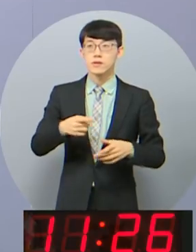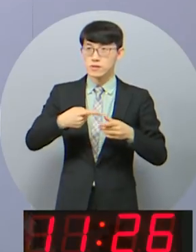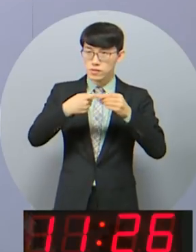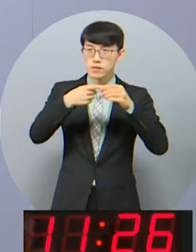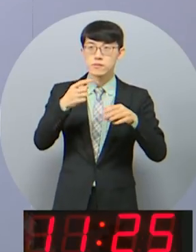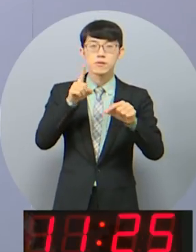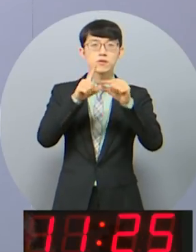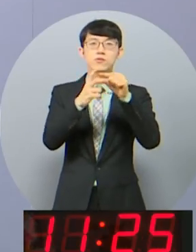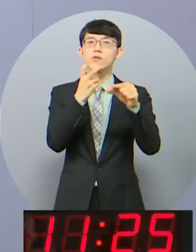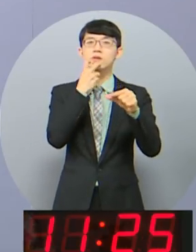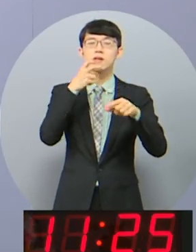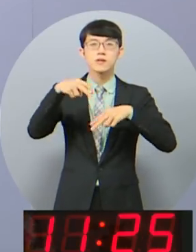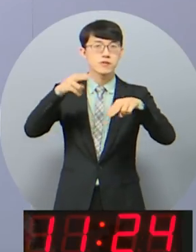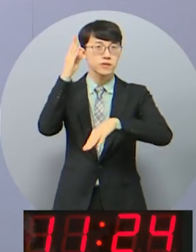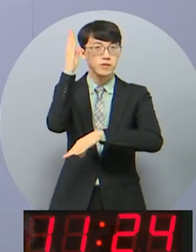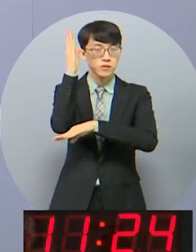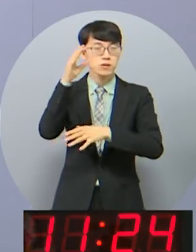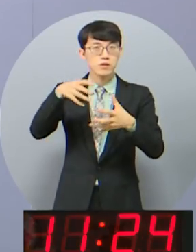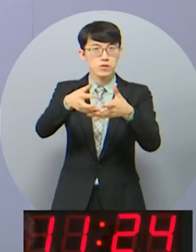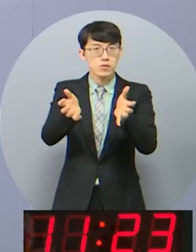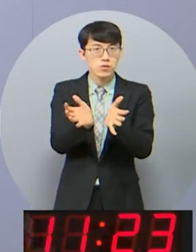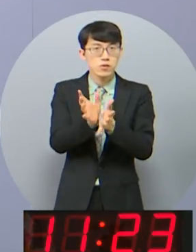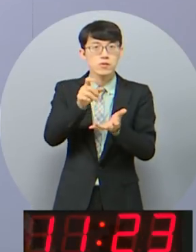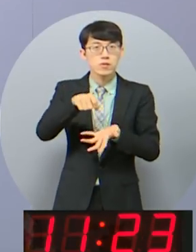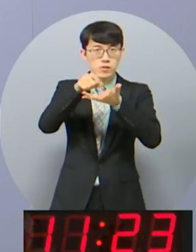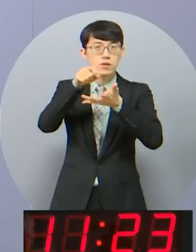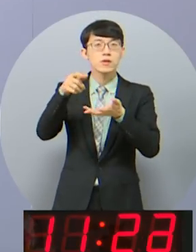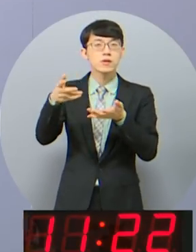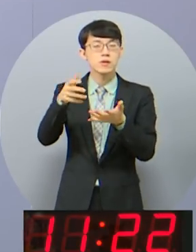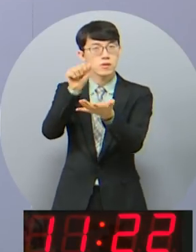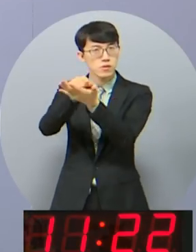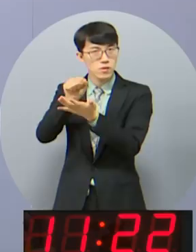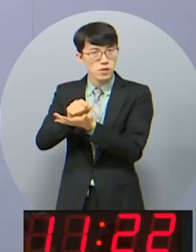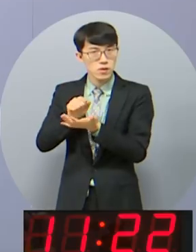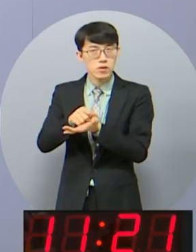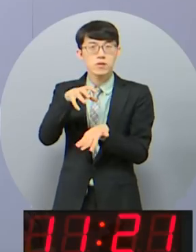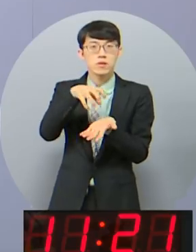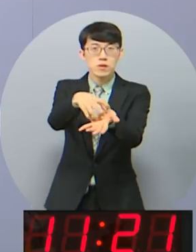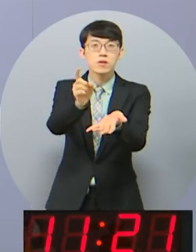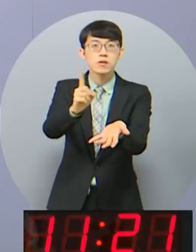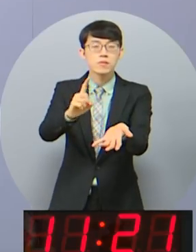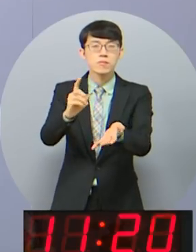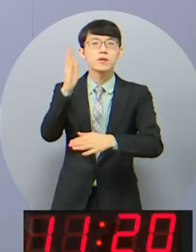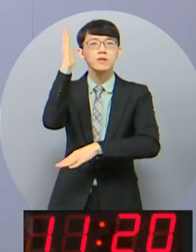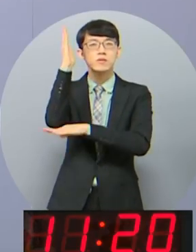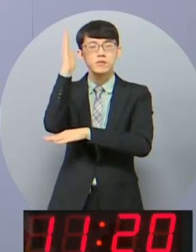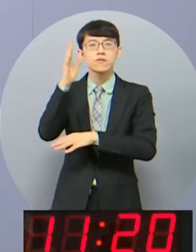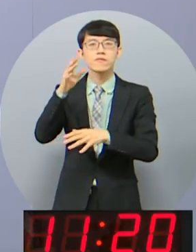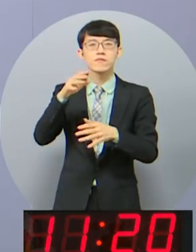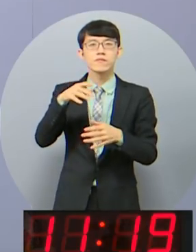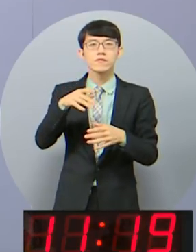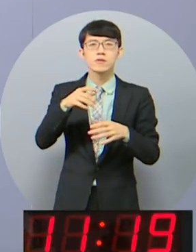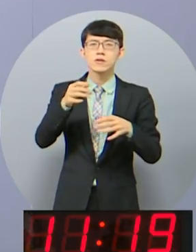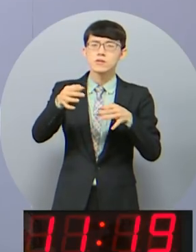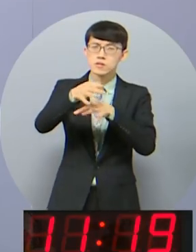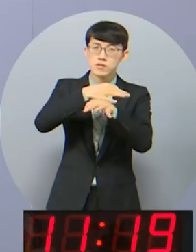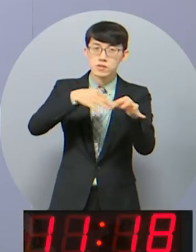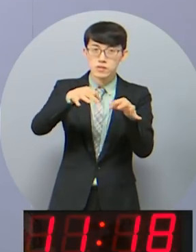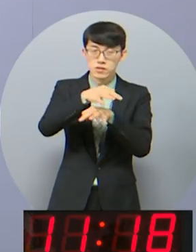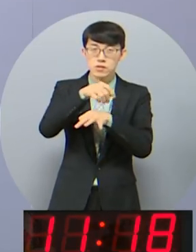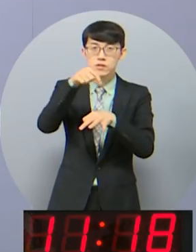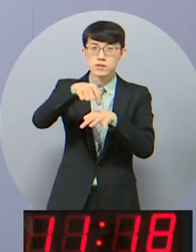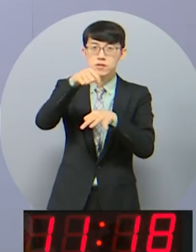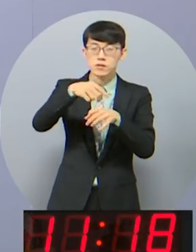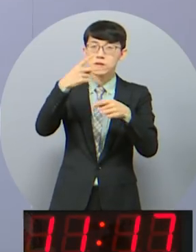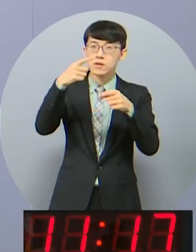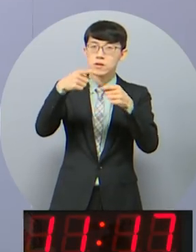团队提出了相关事据强力佐证，执政这两年，各项经济指标都显示